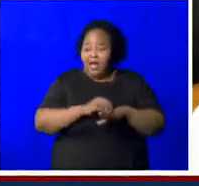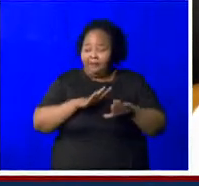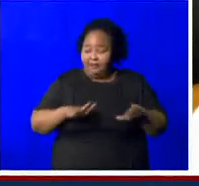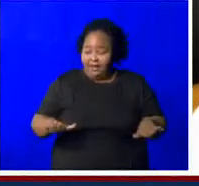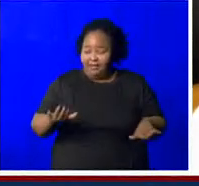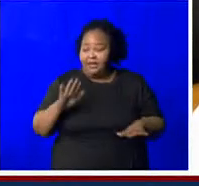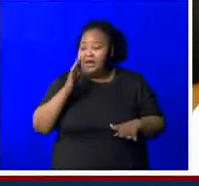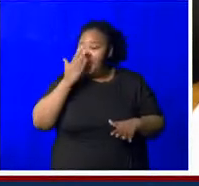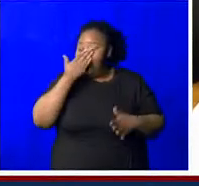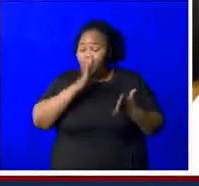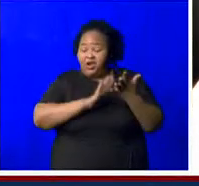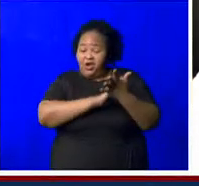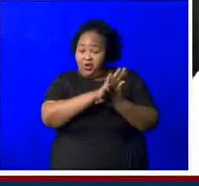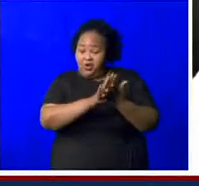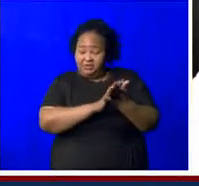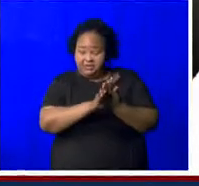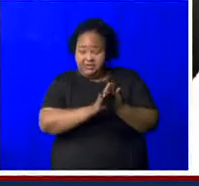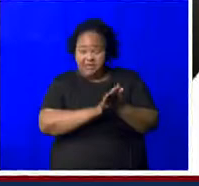I doubt.